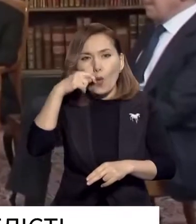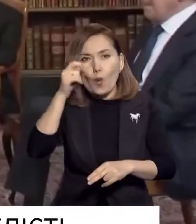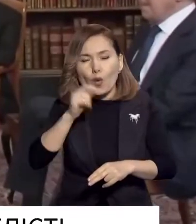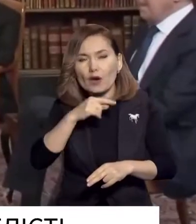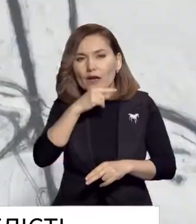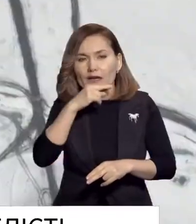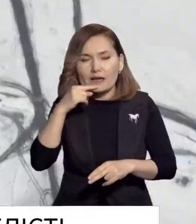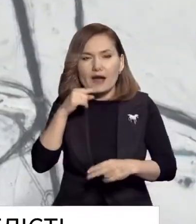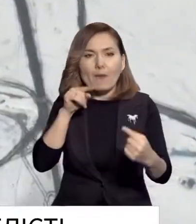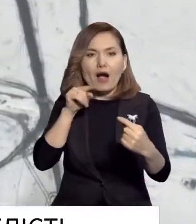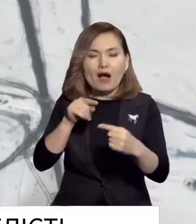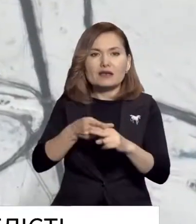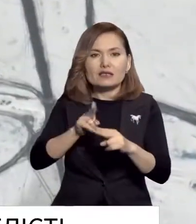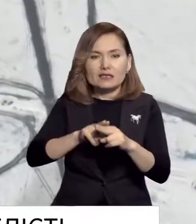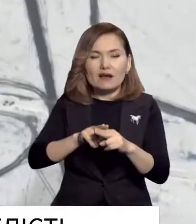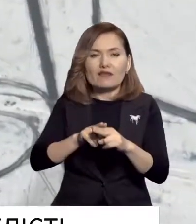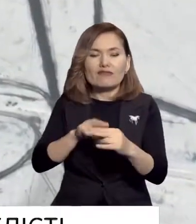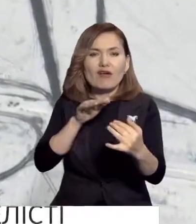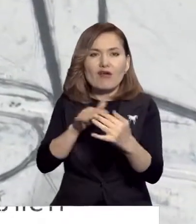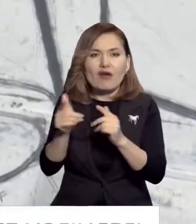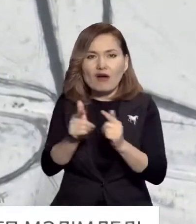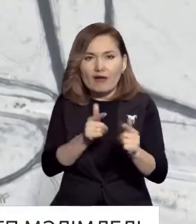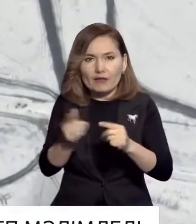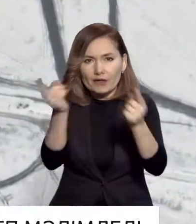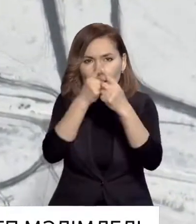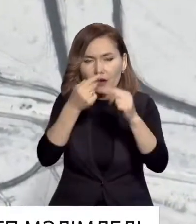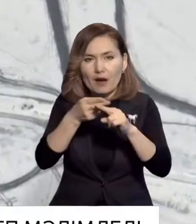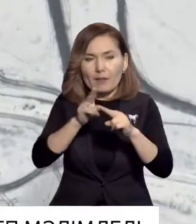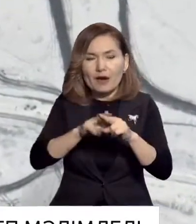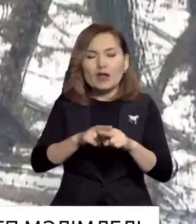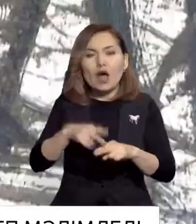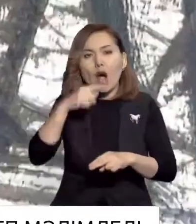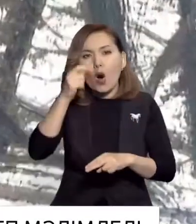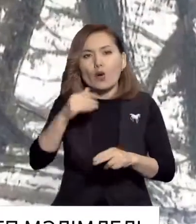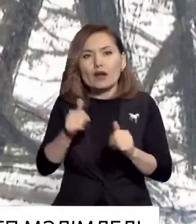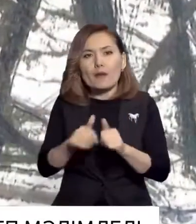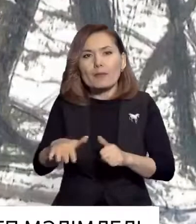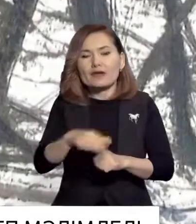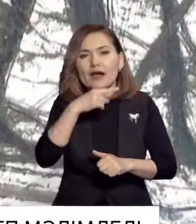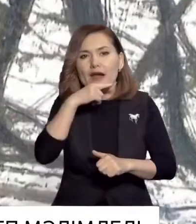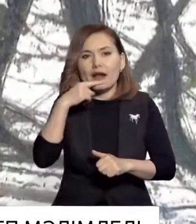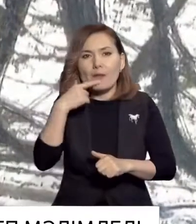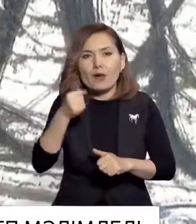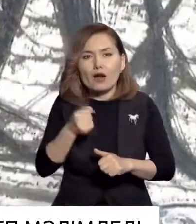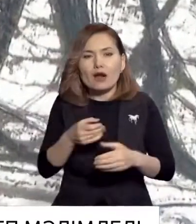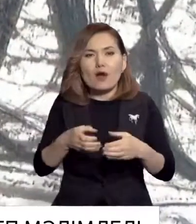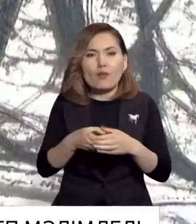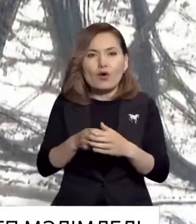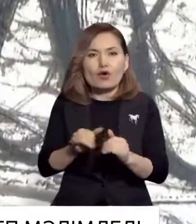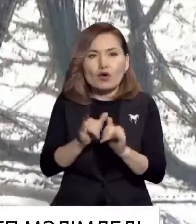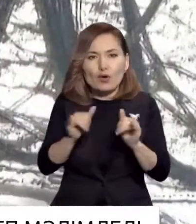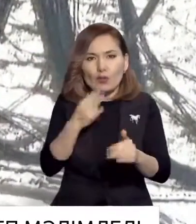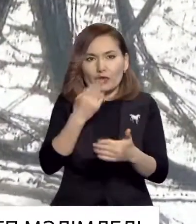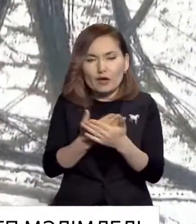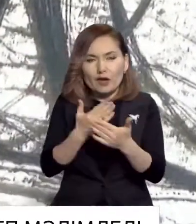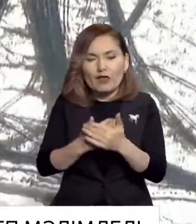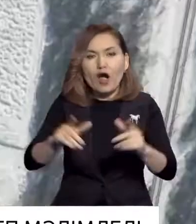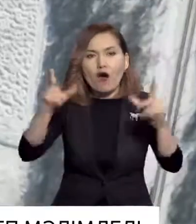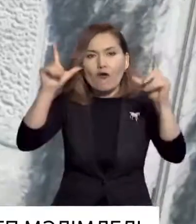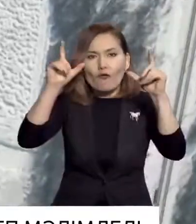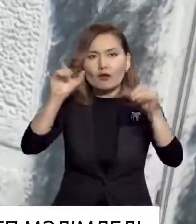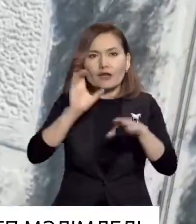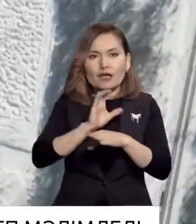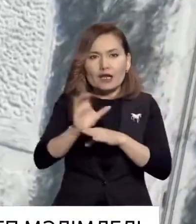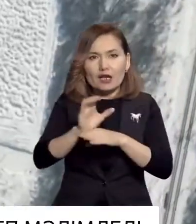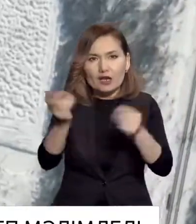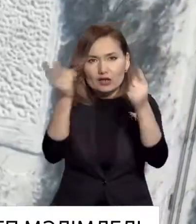операция бастауға дайын деп мәлімдеп отыр. АқШ барлаушылары Украина маңында ресейлік жауынгерлер көп жатқан көрсететін фотоларды